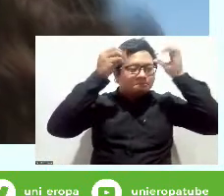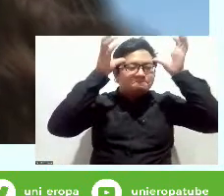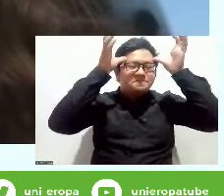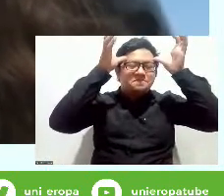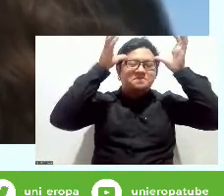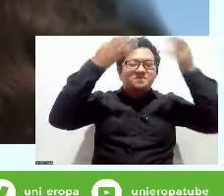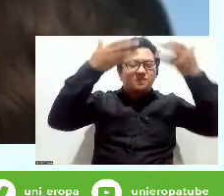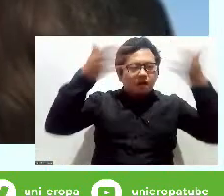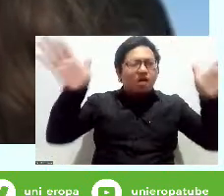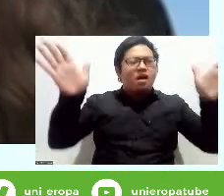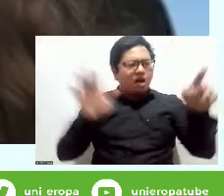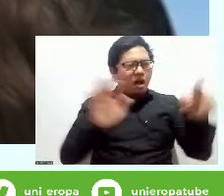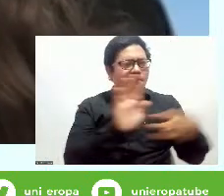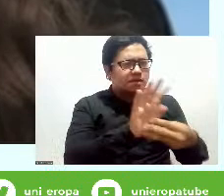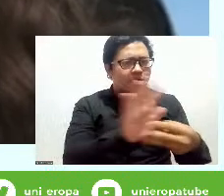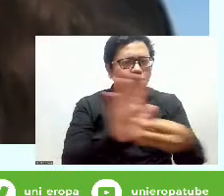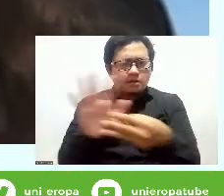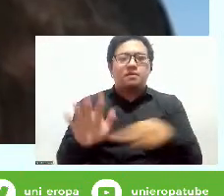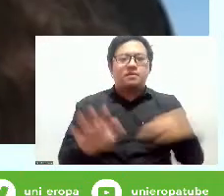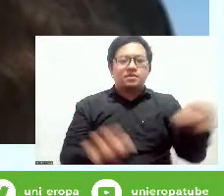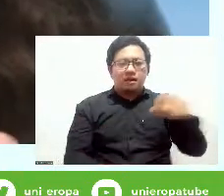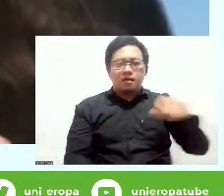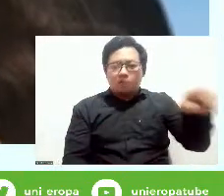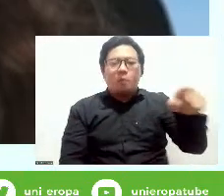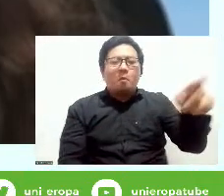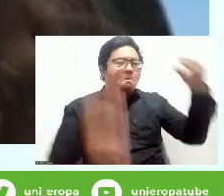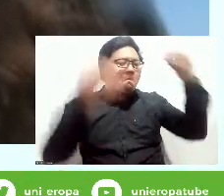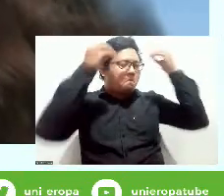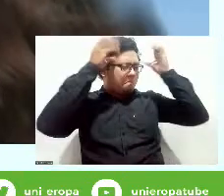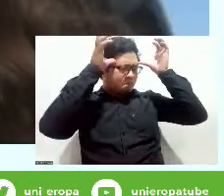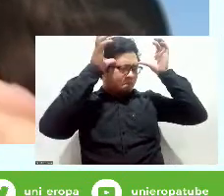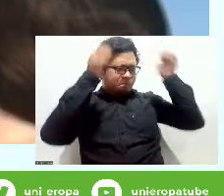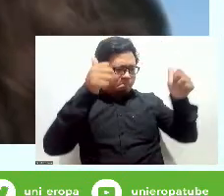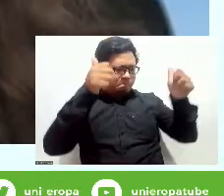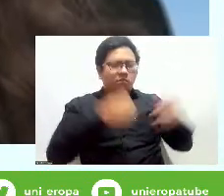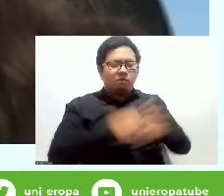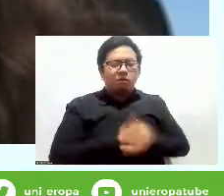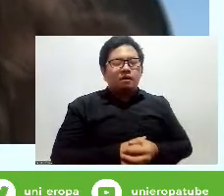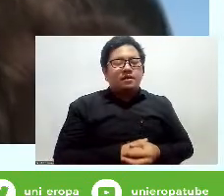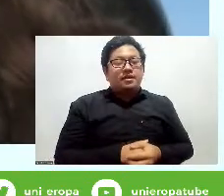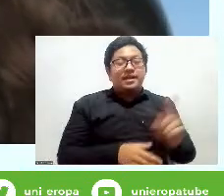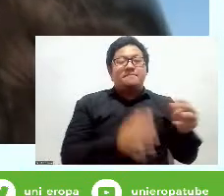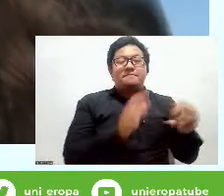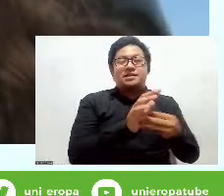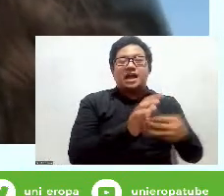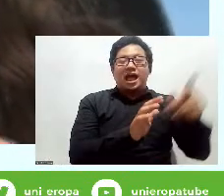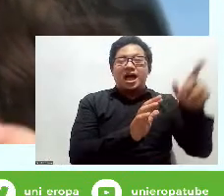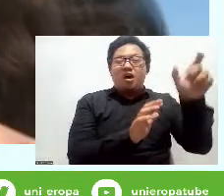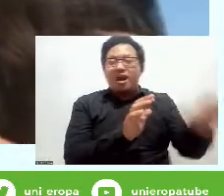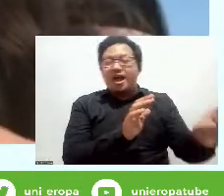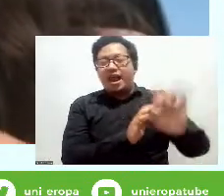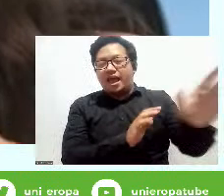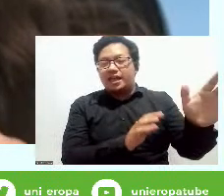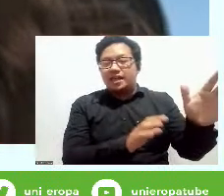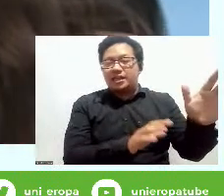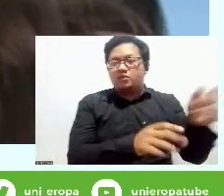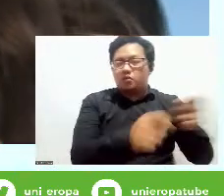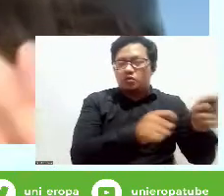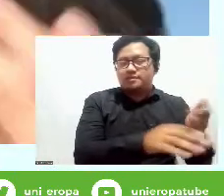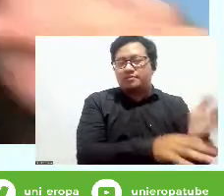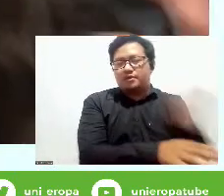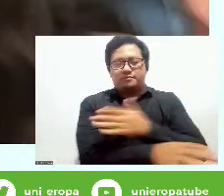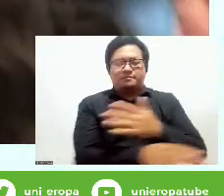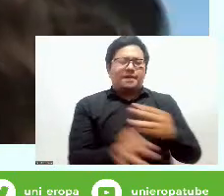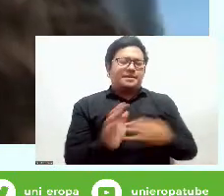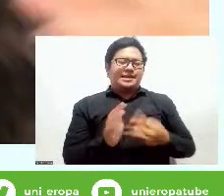yang sebenarnya dihadapi pada diri kita kiri jadi sebelum mengurusi masalah orang kita dulu nih masalah pada lingkungan kita lingkungan sekitar kita ini